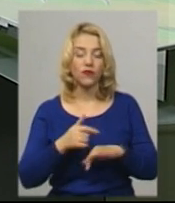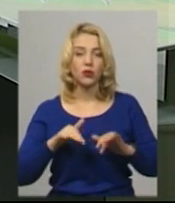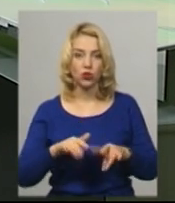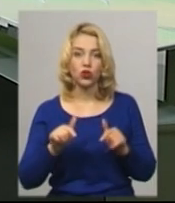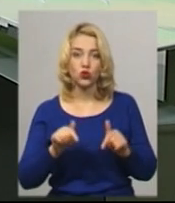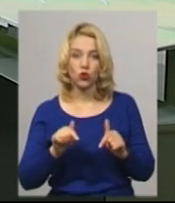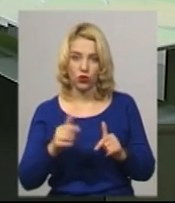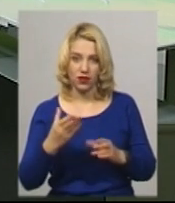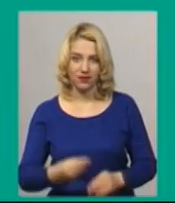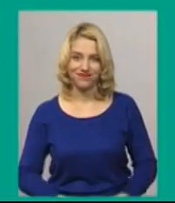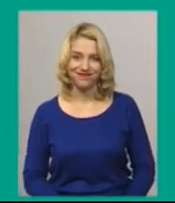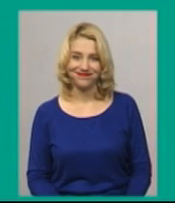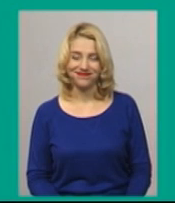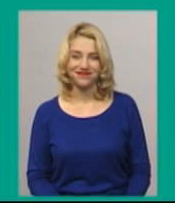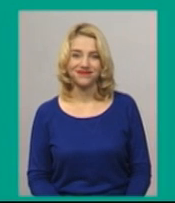цього дня.